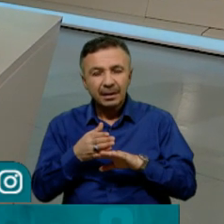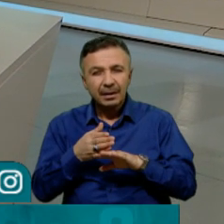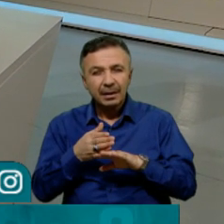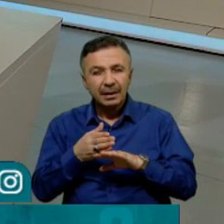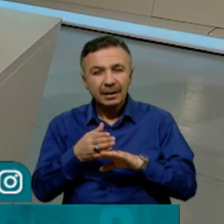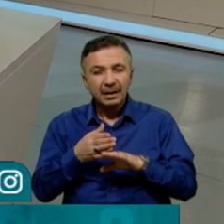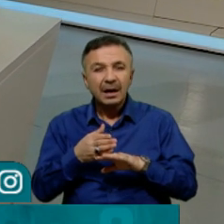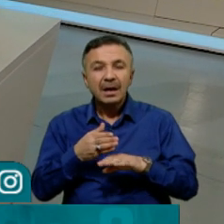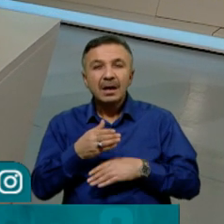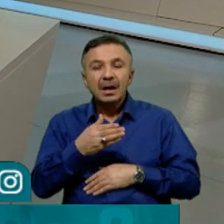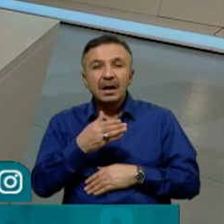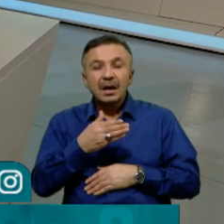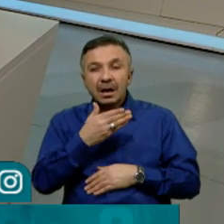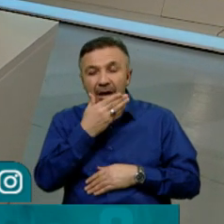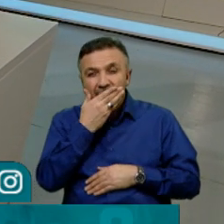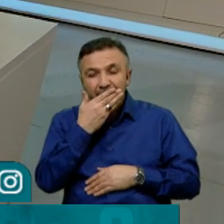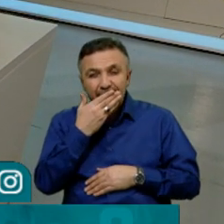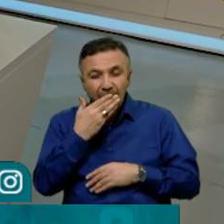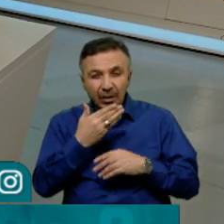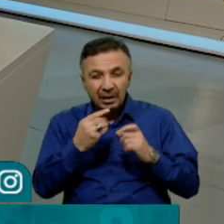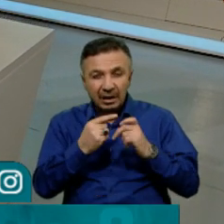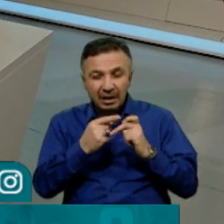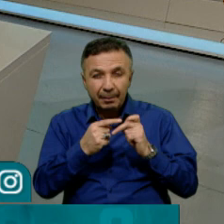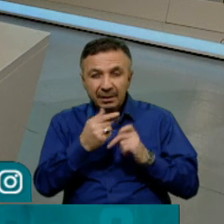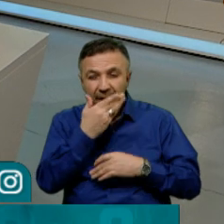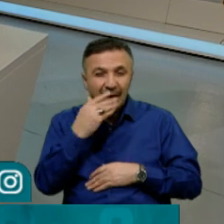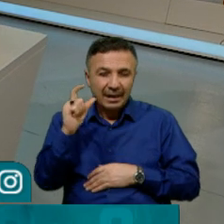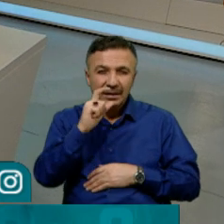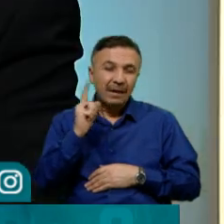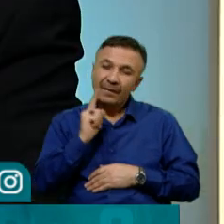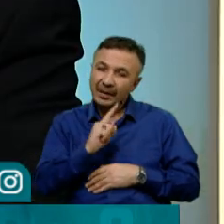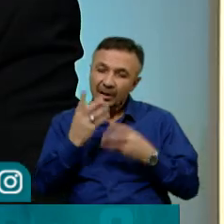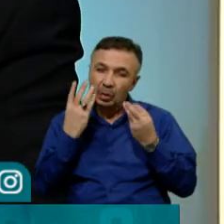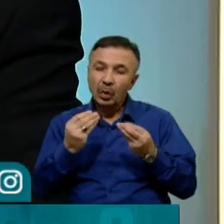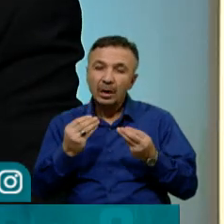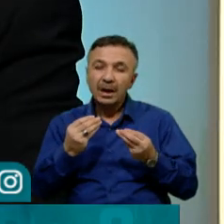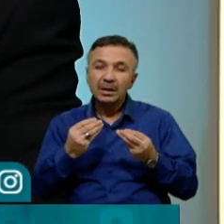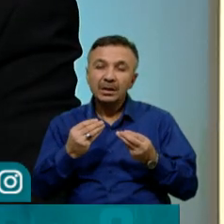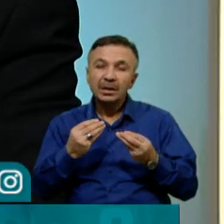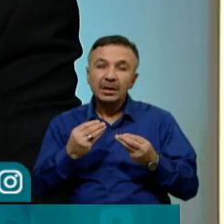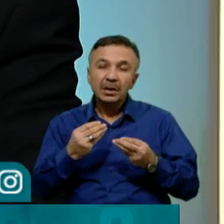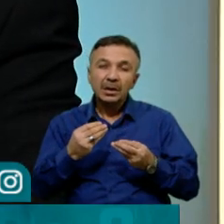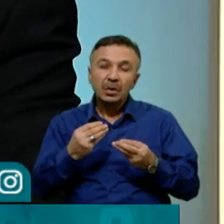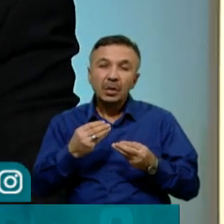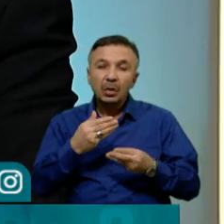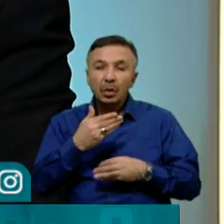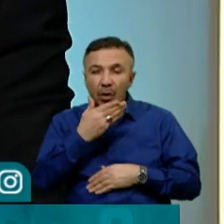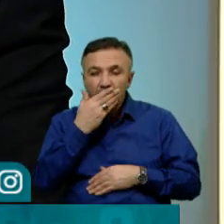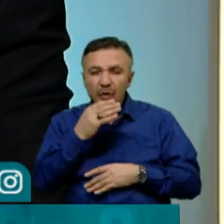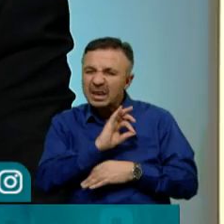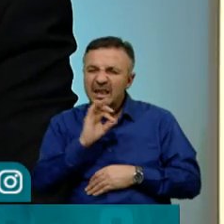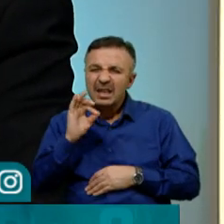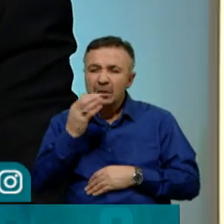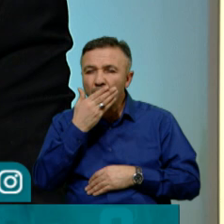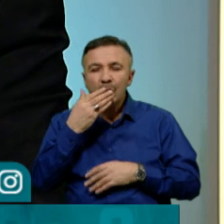farz olan orucun hiç tutamamışsan Ama bu oturtmuşlar bozulmuşsa demiyorum dikkat edelim yani hiç